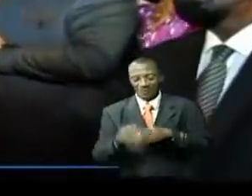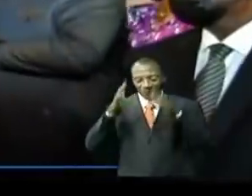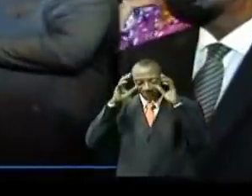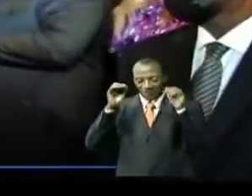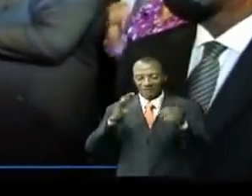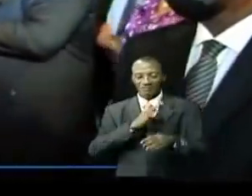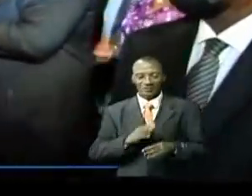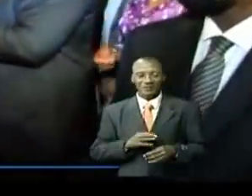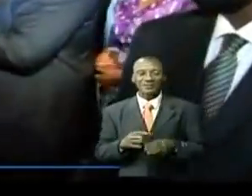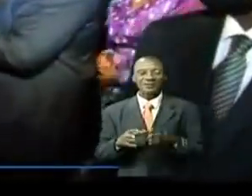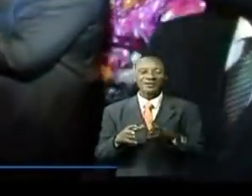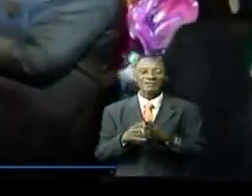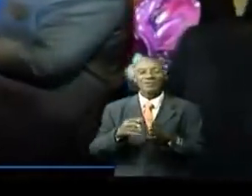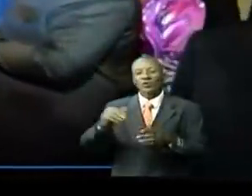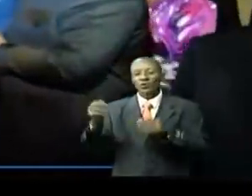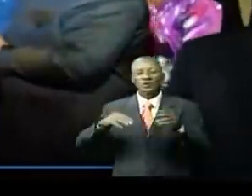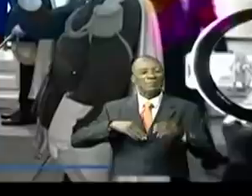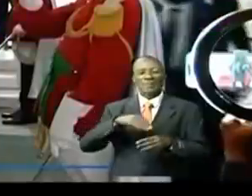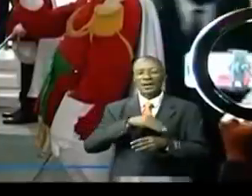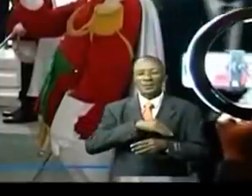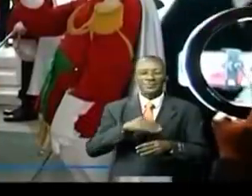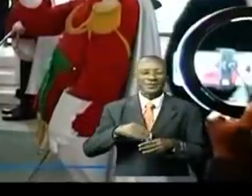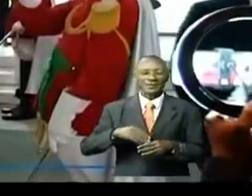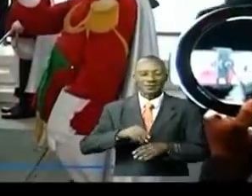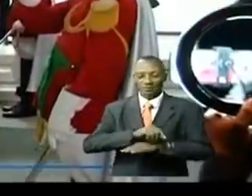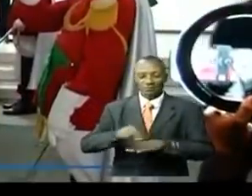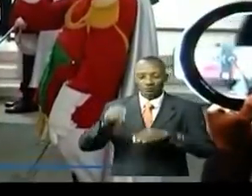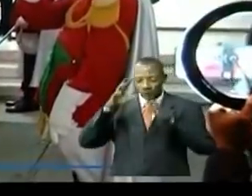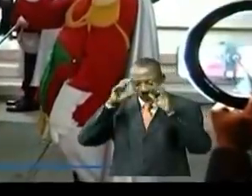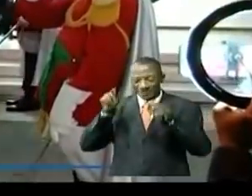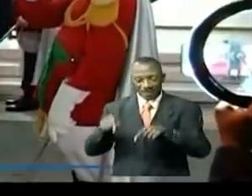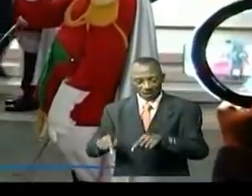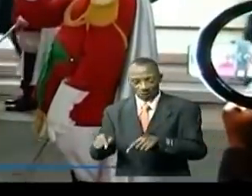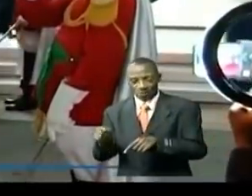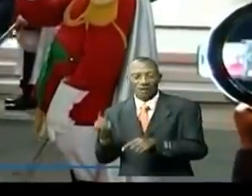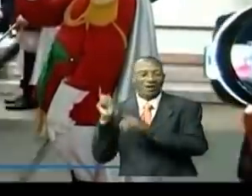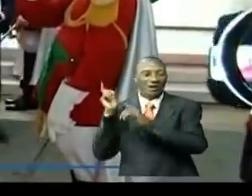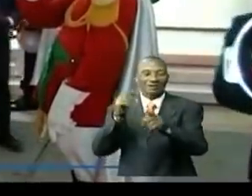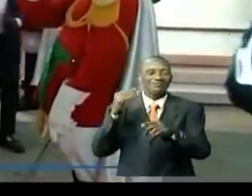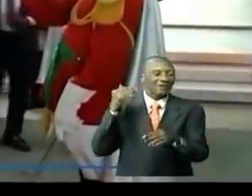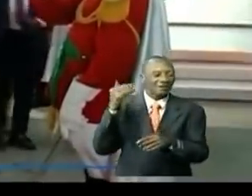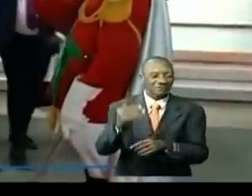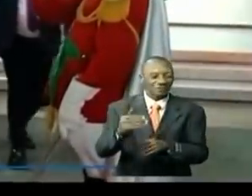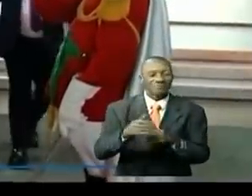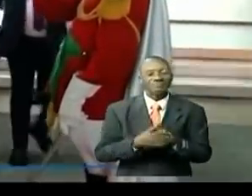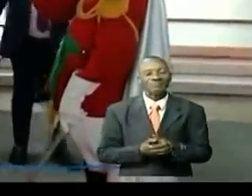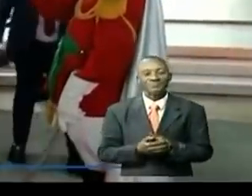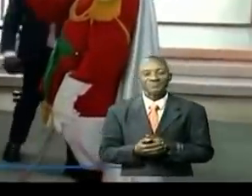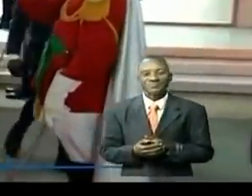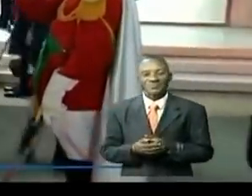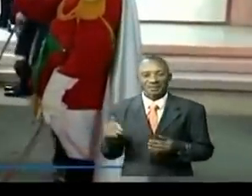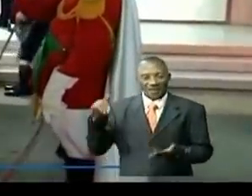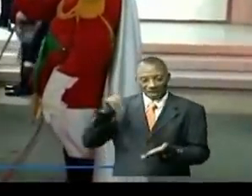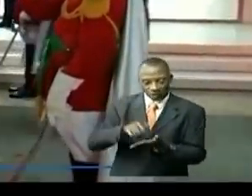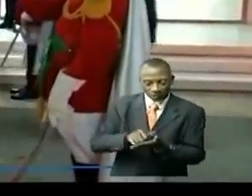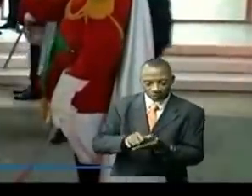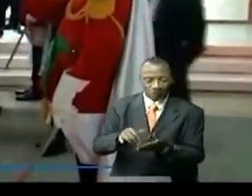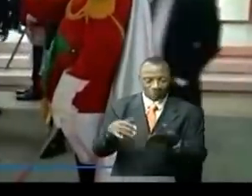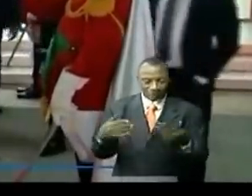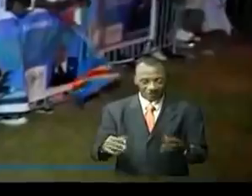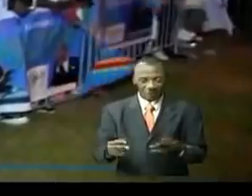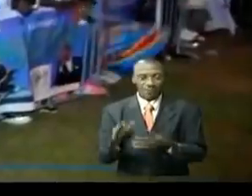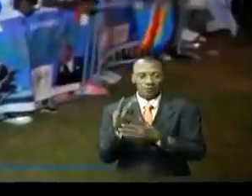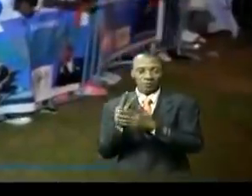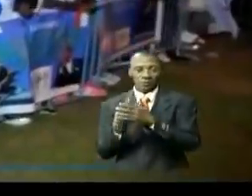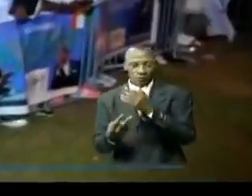cabinet adjoint du chef de l'État. À la sortie de l'aéroport, le couple présidentiel s'est offert un bain de foule avec